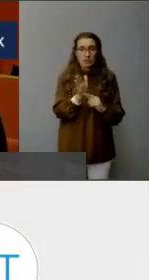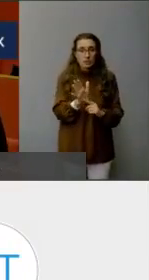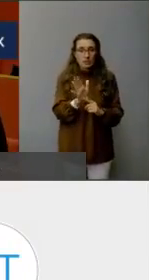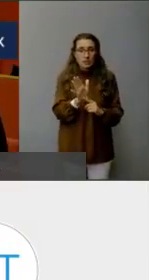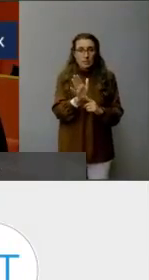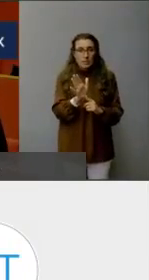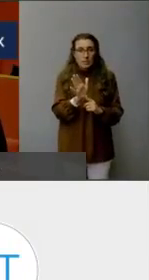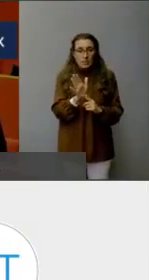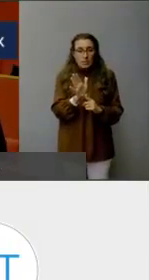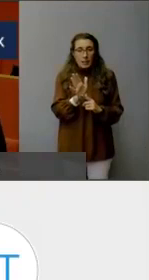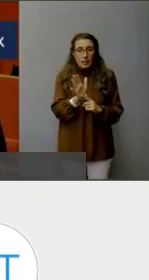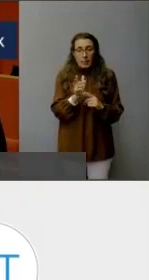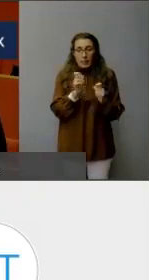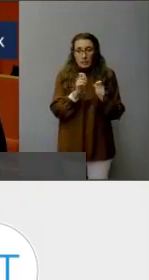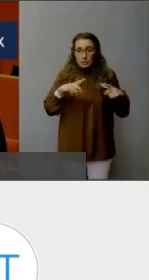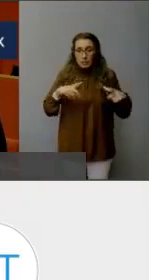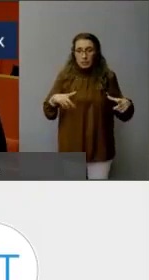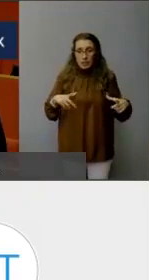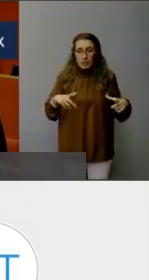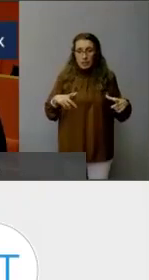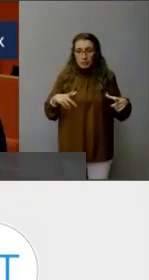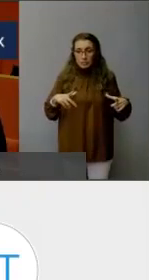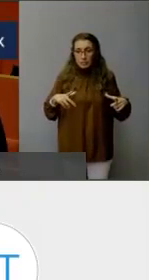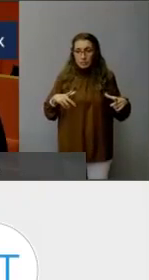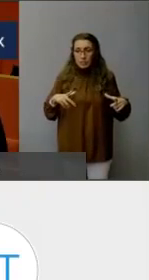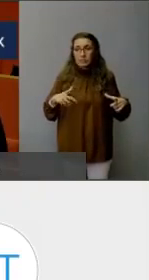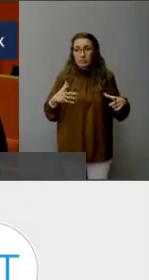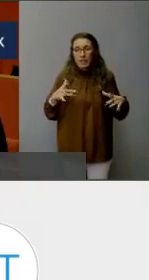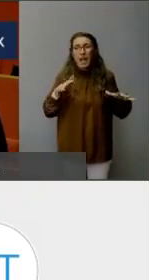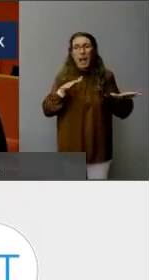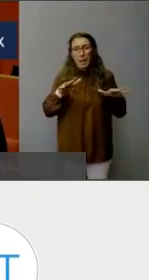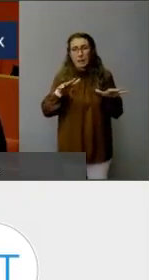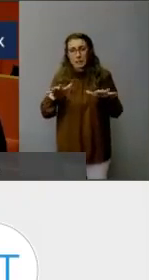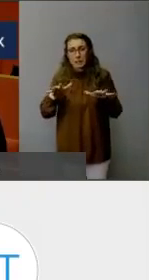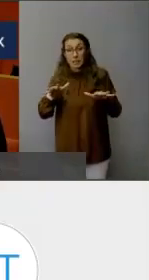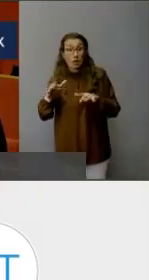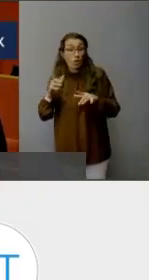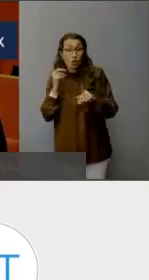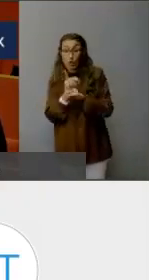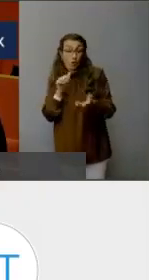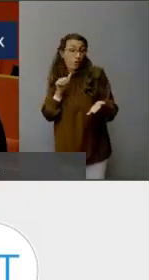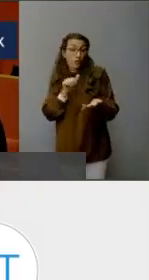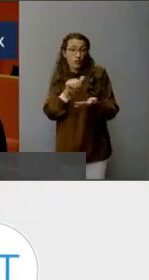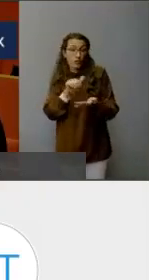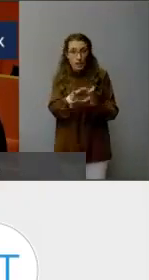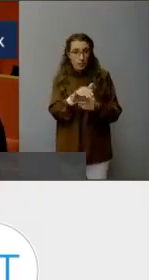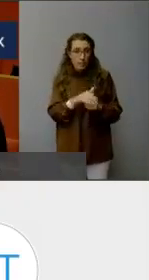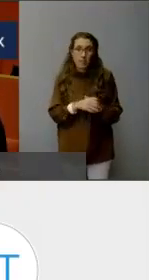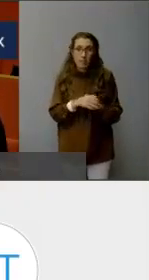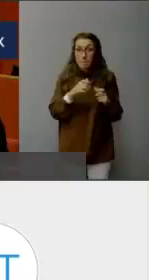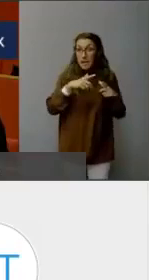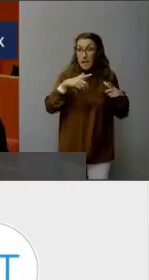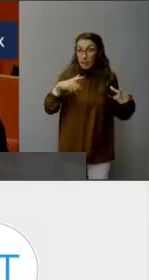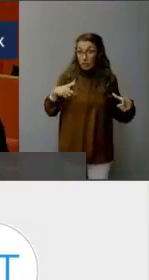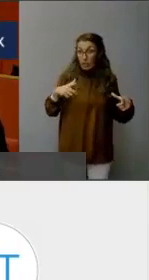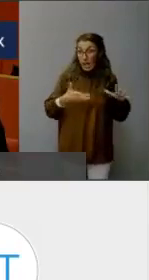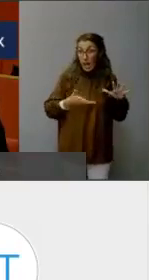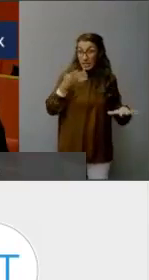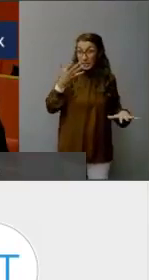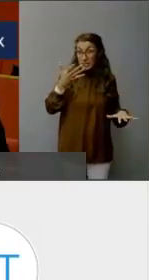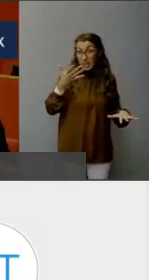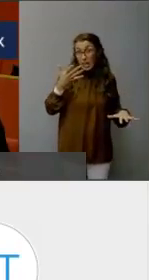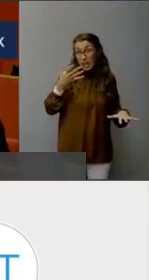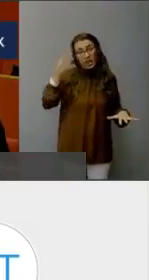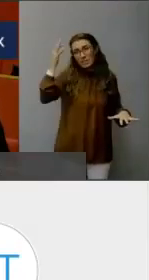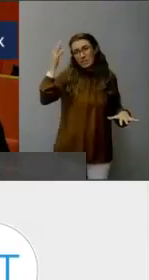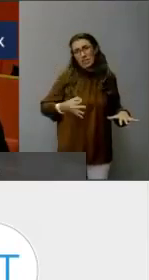di un'idea di città che ogni buon amministratore dovrebbe respingere la maggioranza si è presa la grande autonomia di tacere